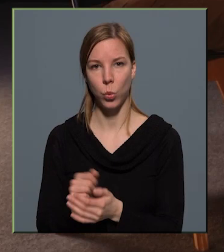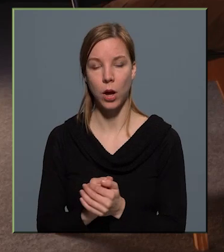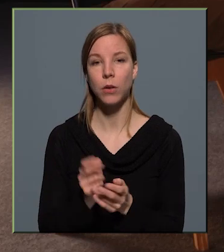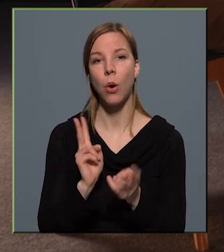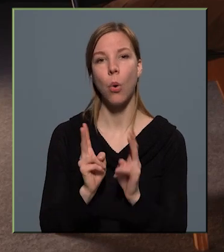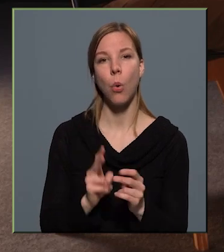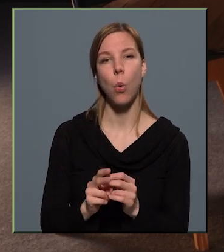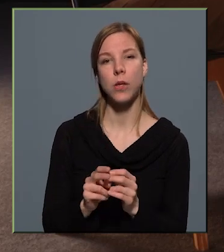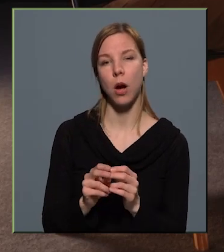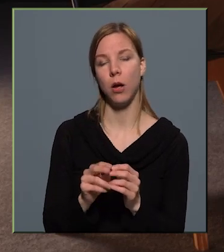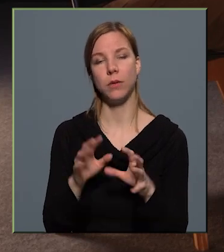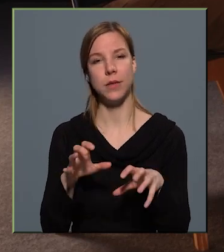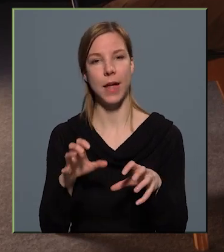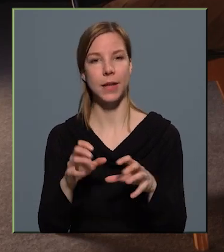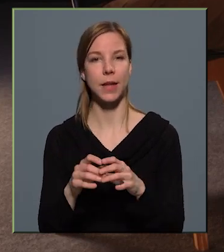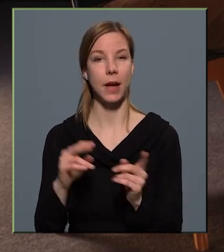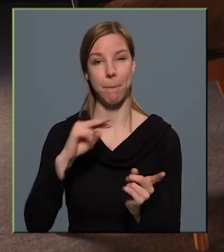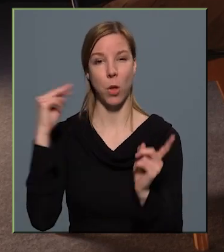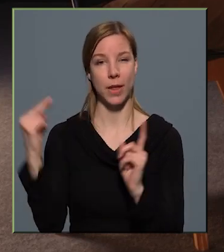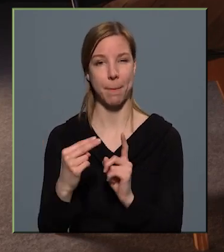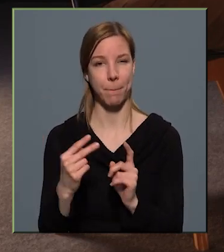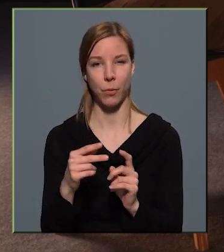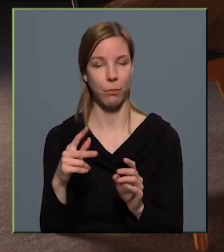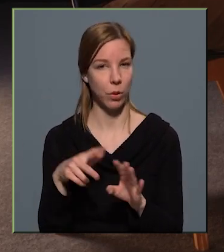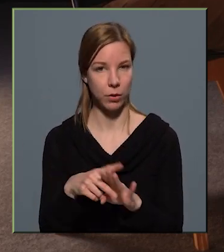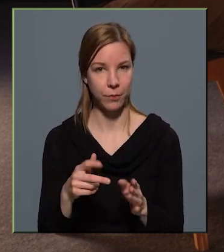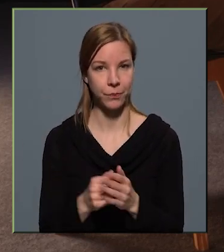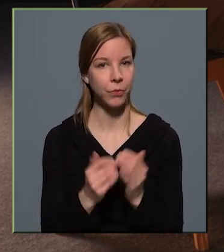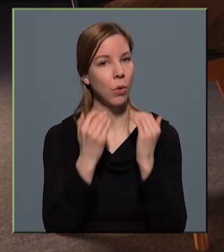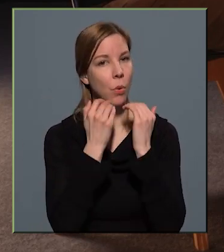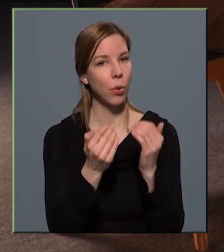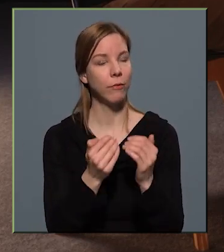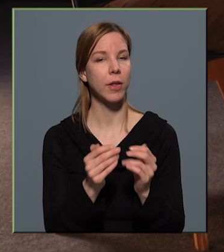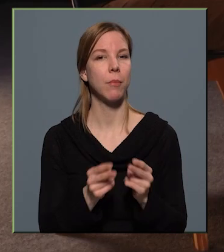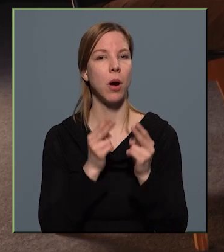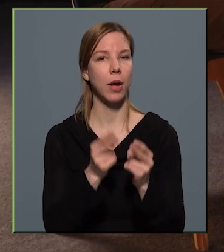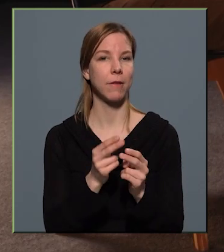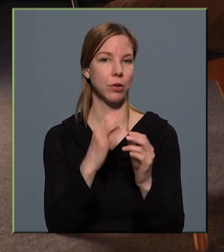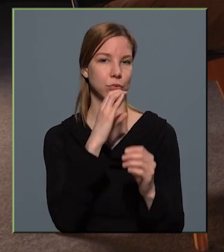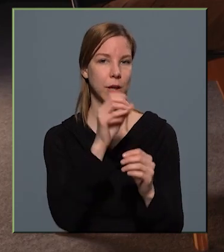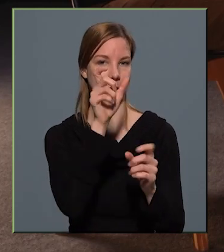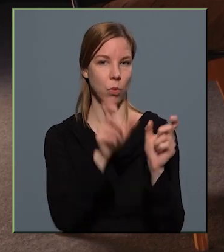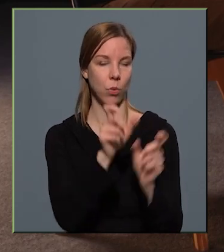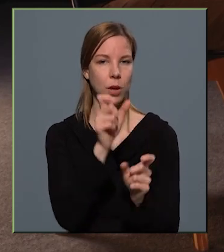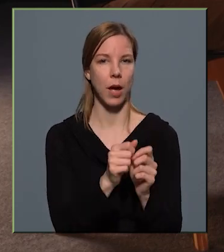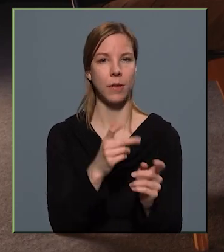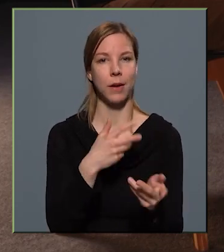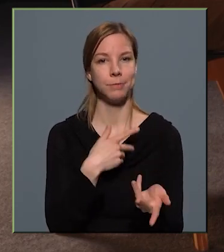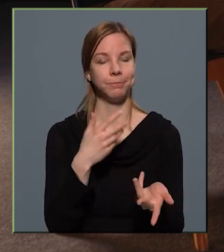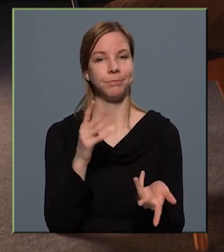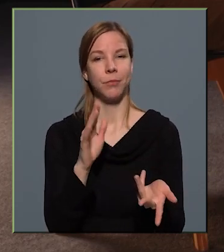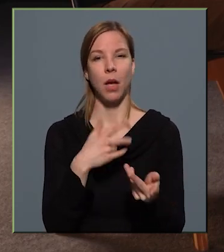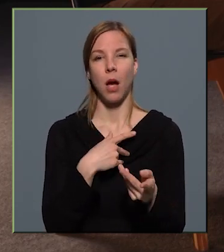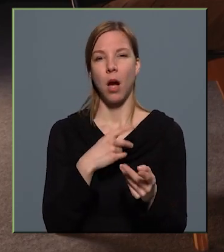teszitek ebből a szempontból a dolgotokat? Üdvözlöm a kedves nézőket, szervusz Miklós. Igen, hát valamiért ugye a rendőr